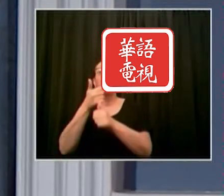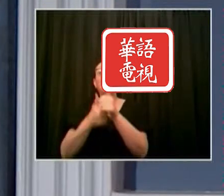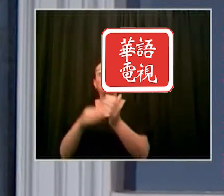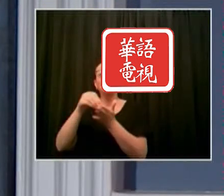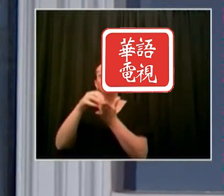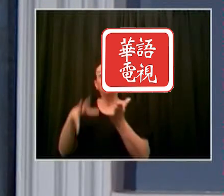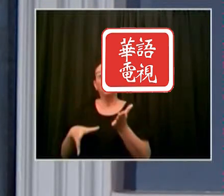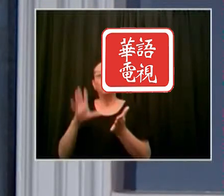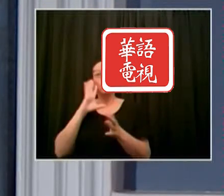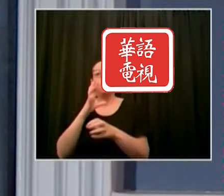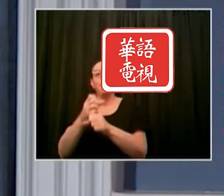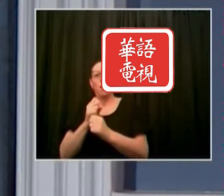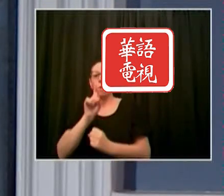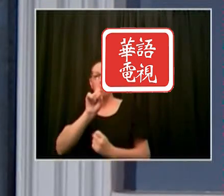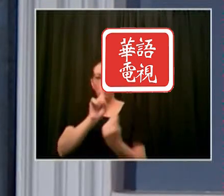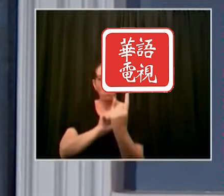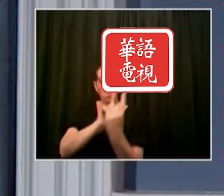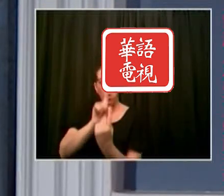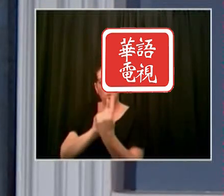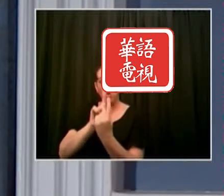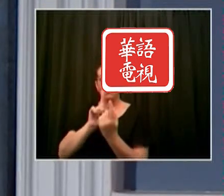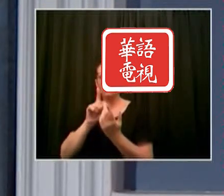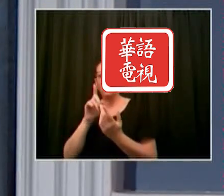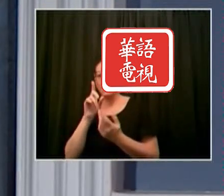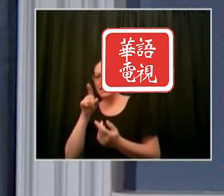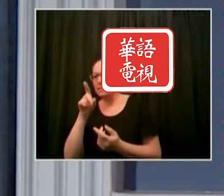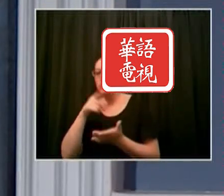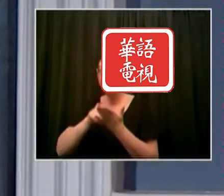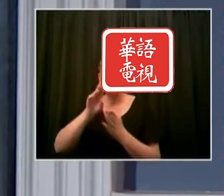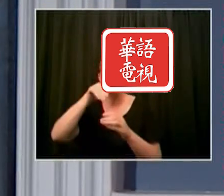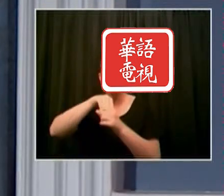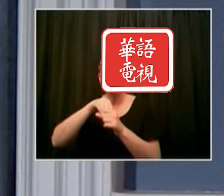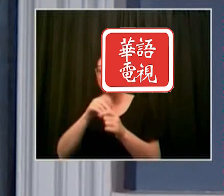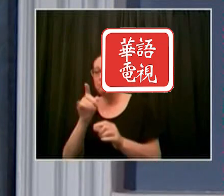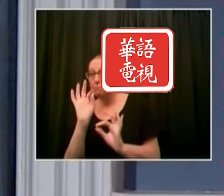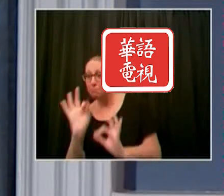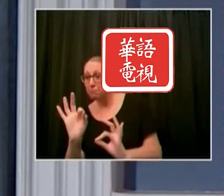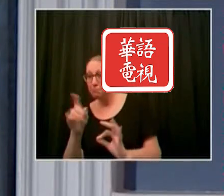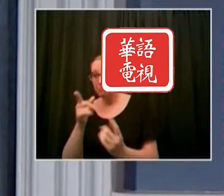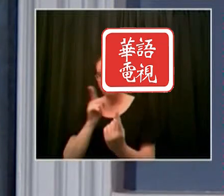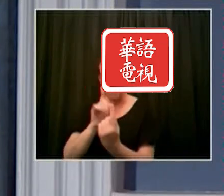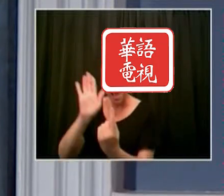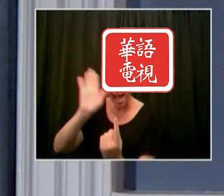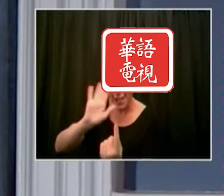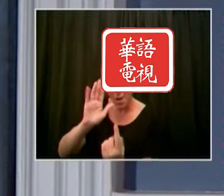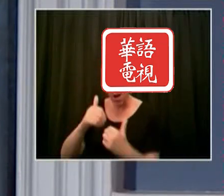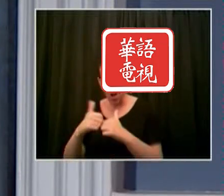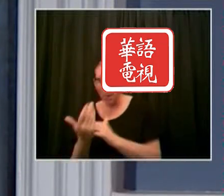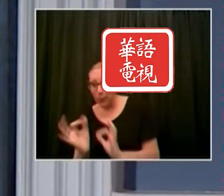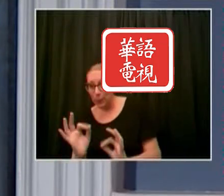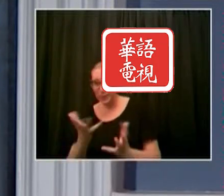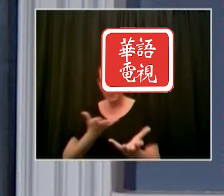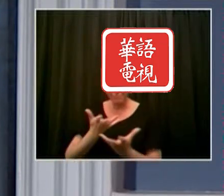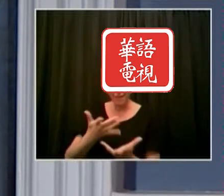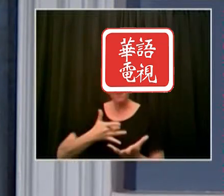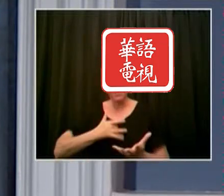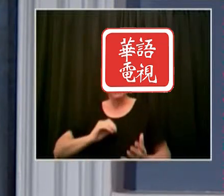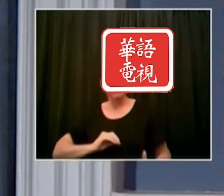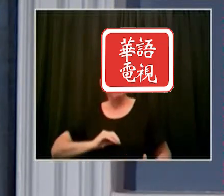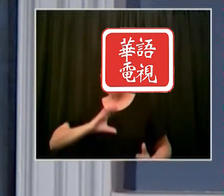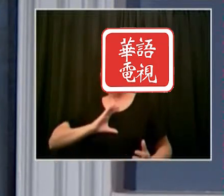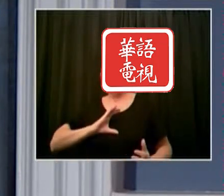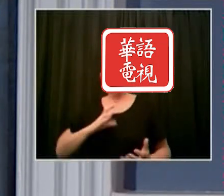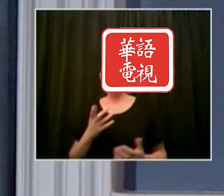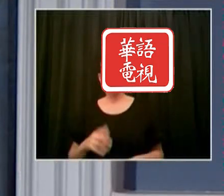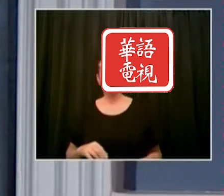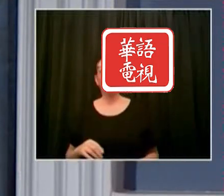监卡兰萨表示，教师将与家人进行交流，无论是要求学生参加夏季学习，以能在8月份